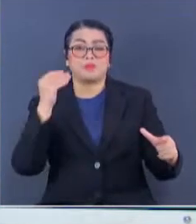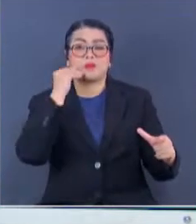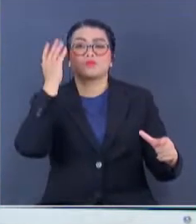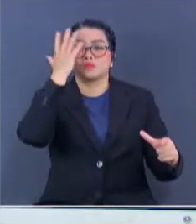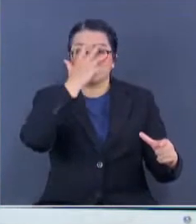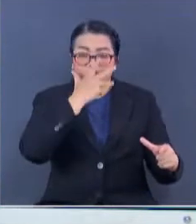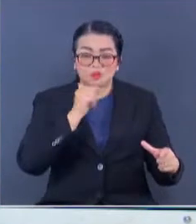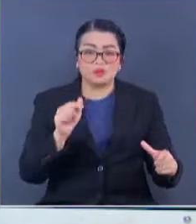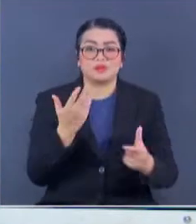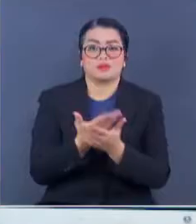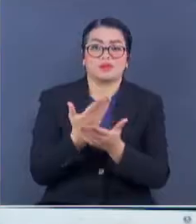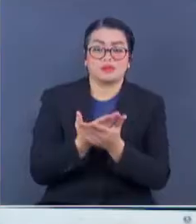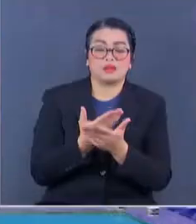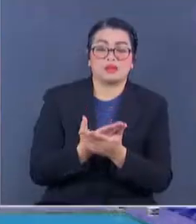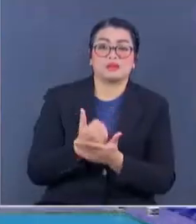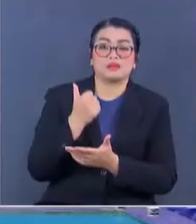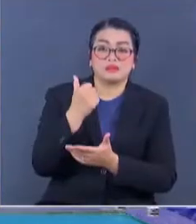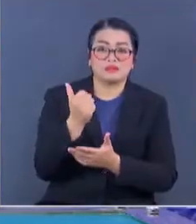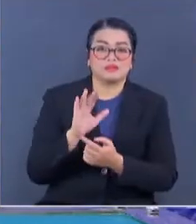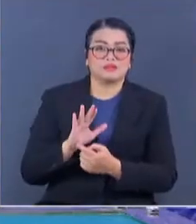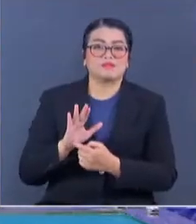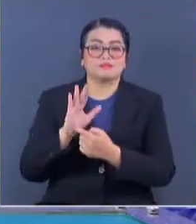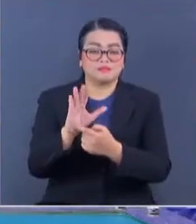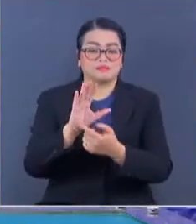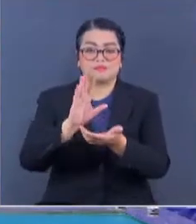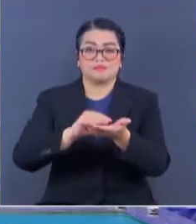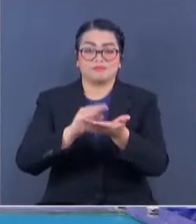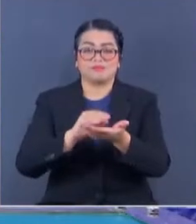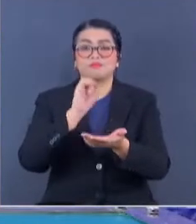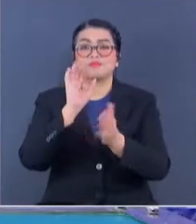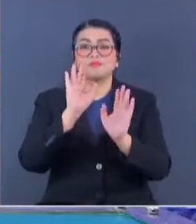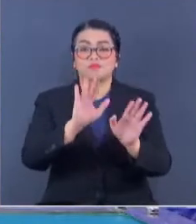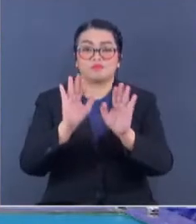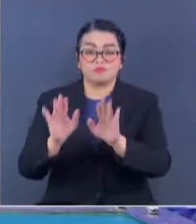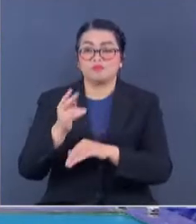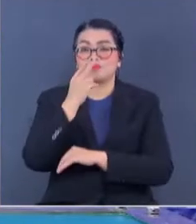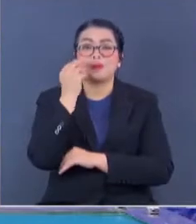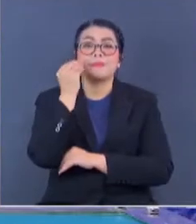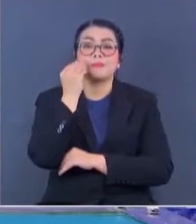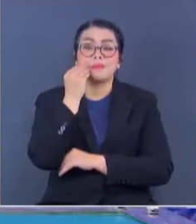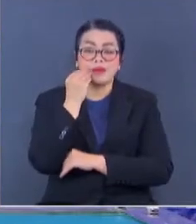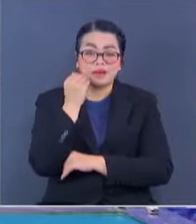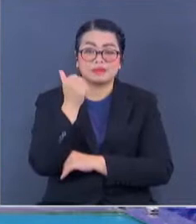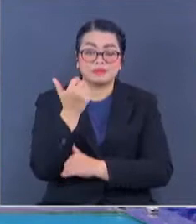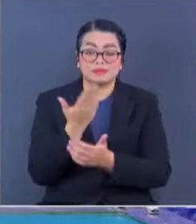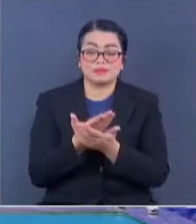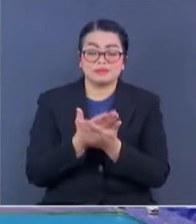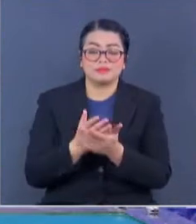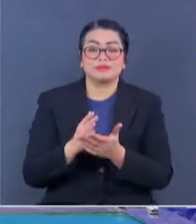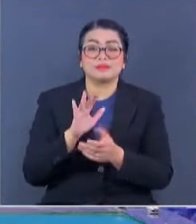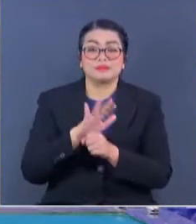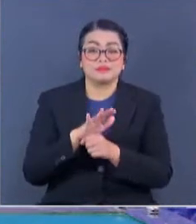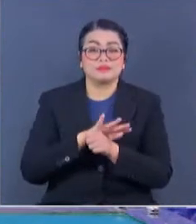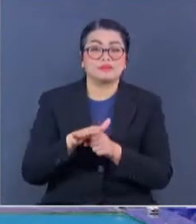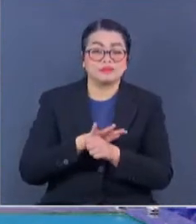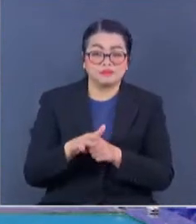และที่สำคัญราคาดีๆด้วยนะครับวันนี้มีข้อมูลมาฝากกันครับใครที่กำลังมองหาบ้านทำเลดีๆราคาสบายกระเป๋